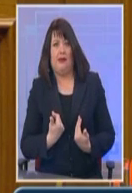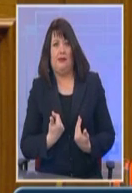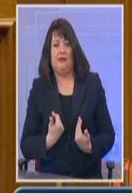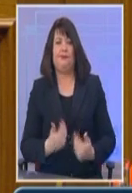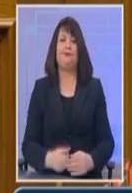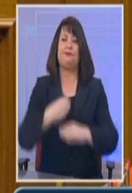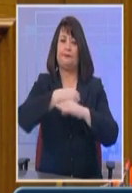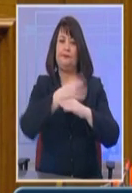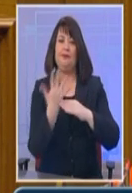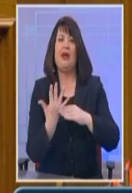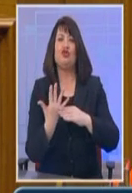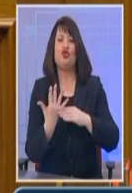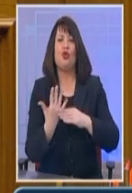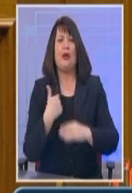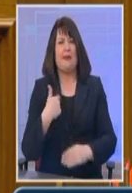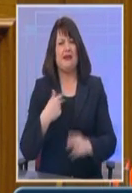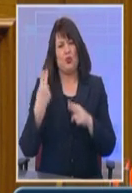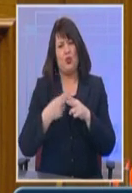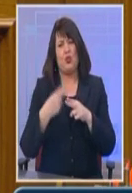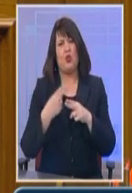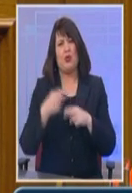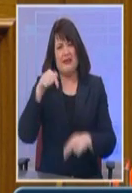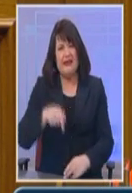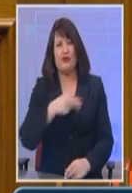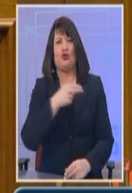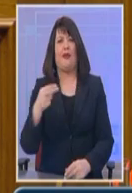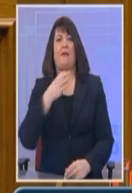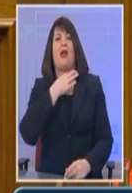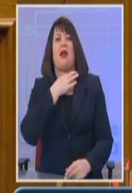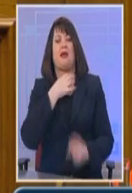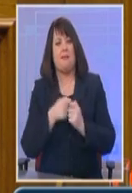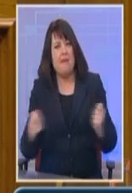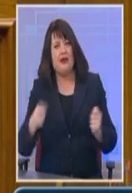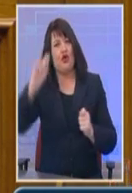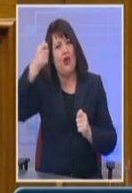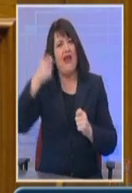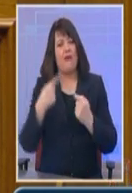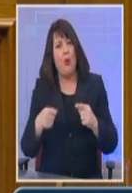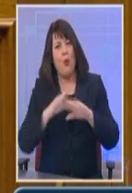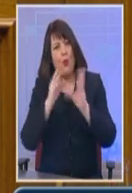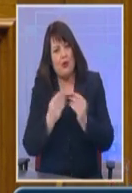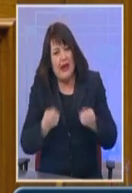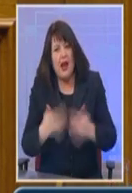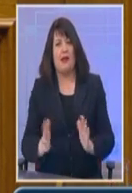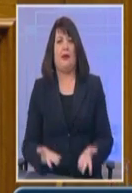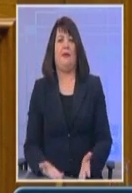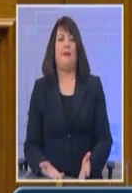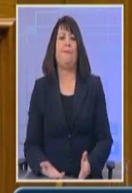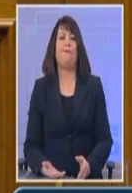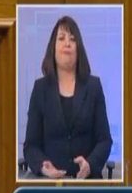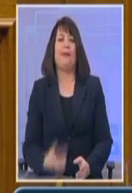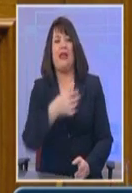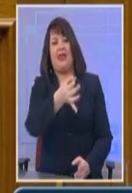Το ΠΑΣΟΚ πρωταγωνίστησε σε αυτό το αναγκαίο μέτρο. Και τώρα θα μου πείτε, ωραία